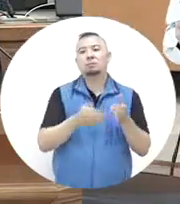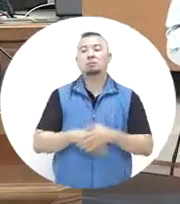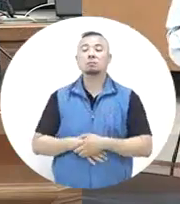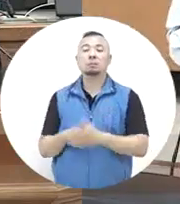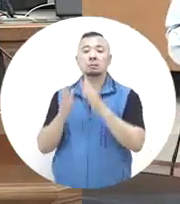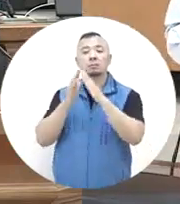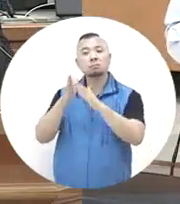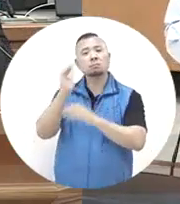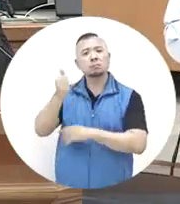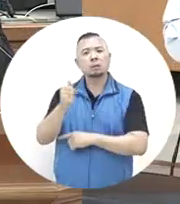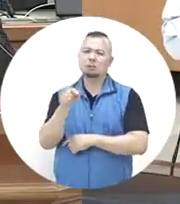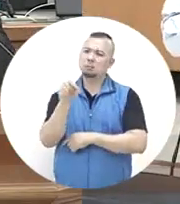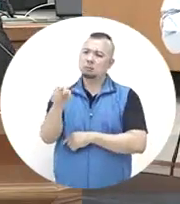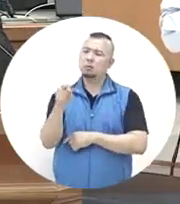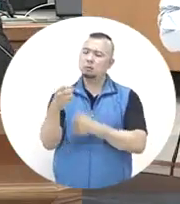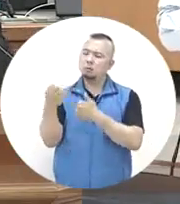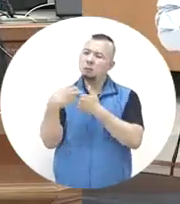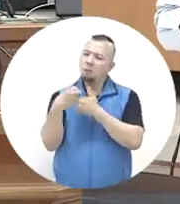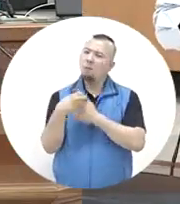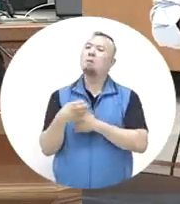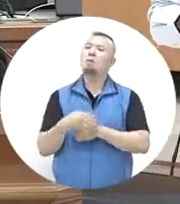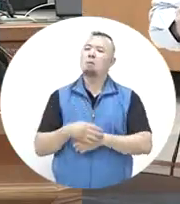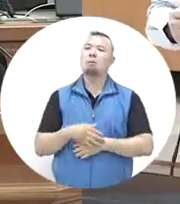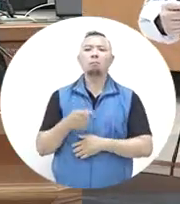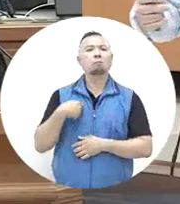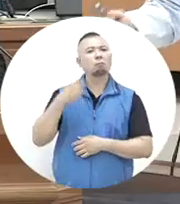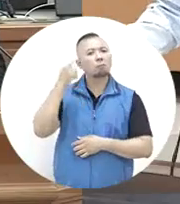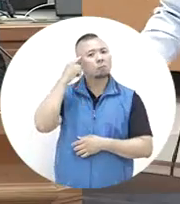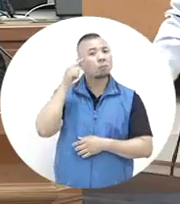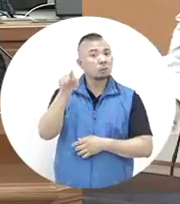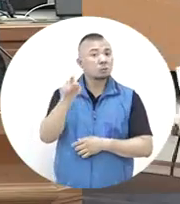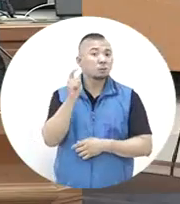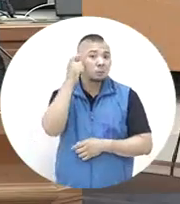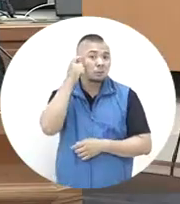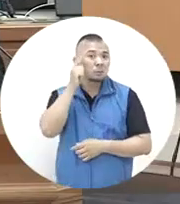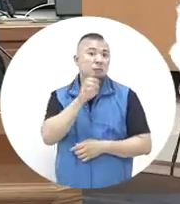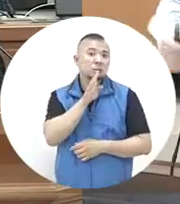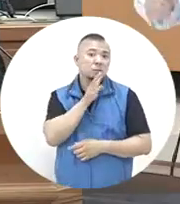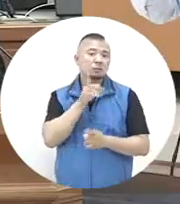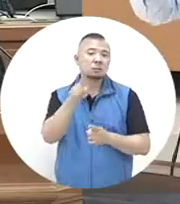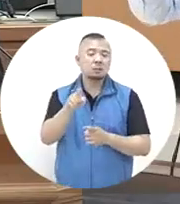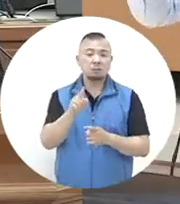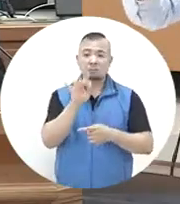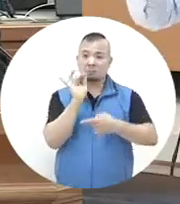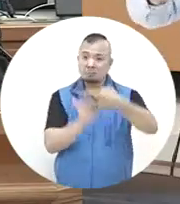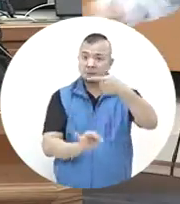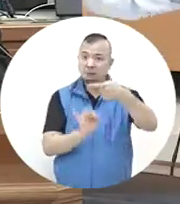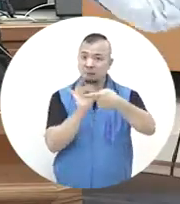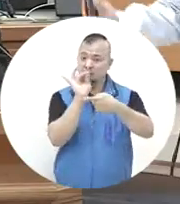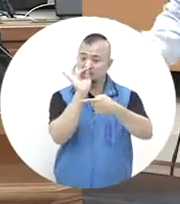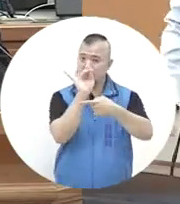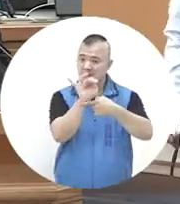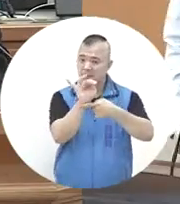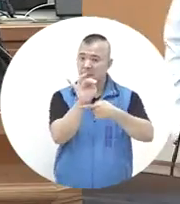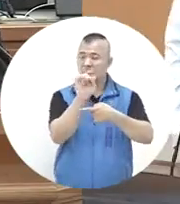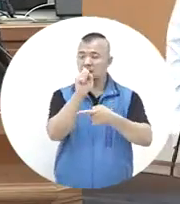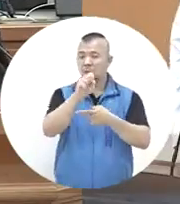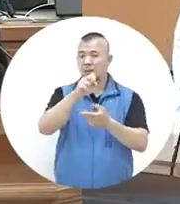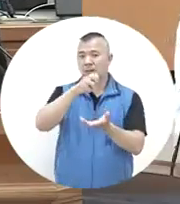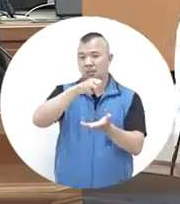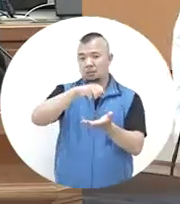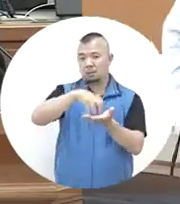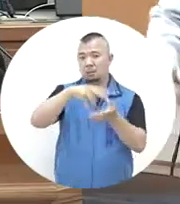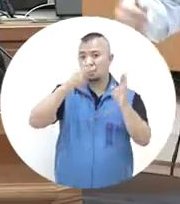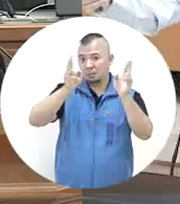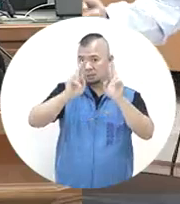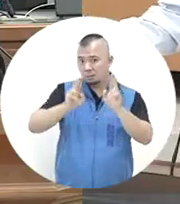解释吗？就是说市长其实并不是百分之百完全的要把就是排除这个核能电厂这个